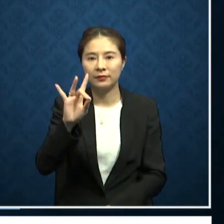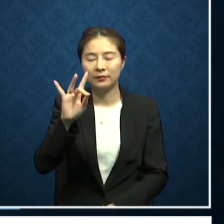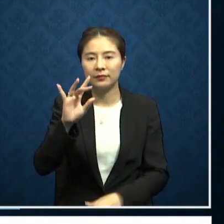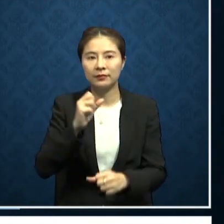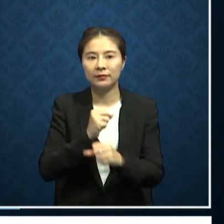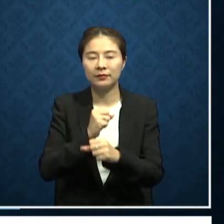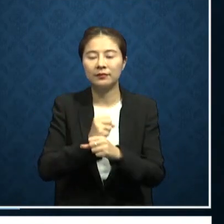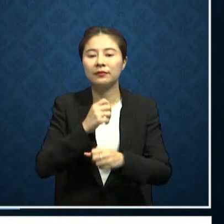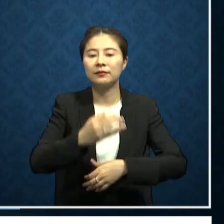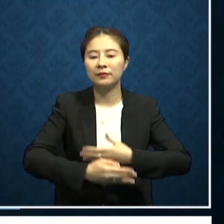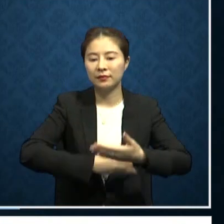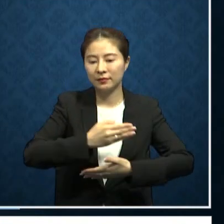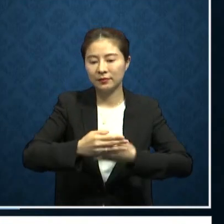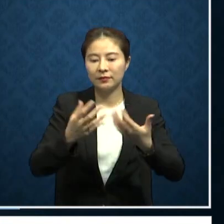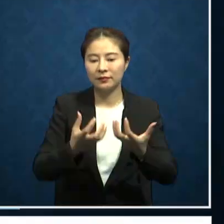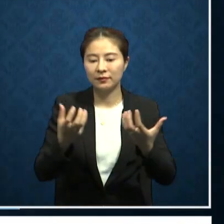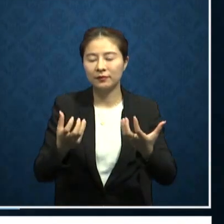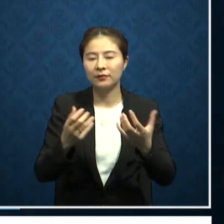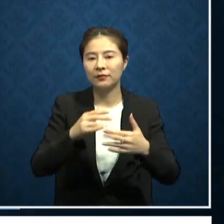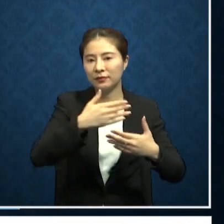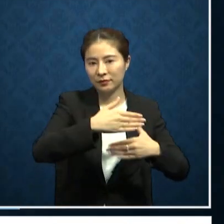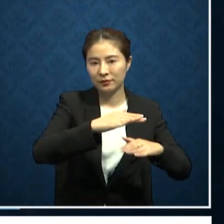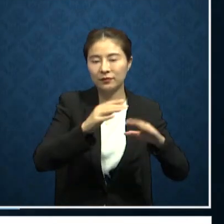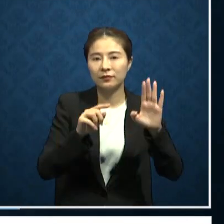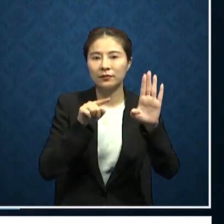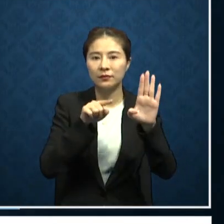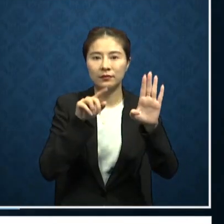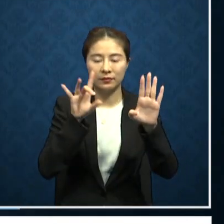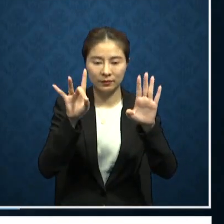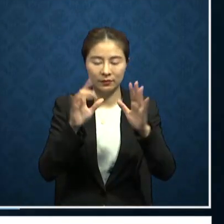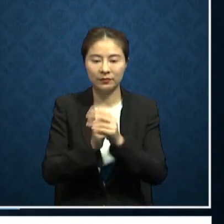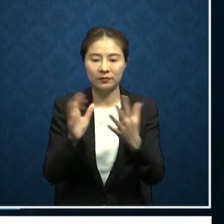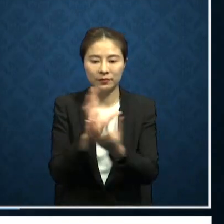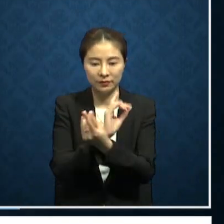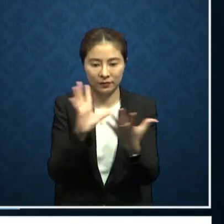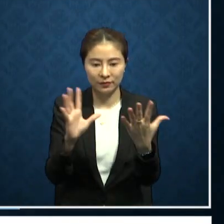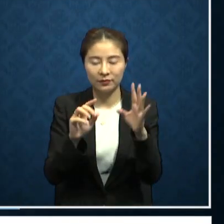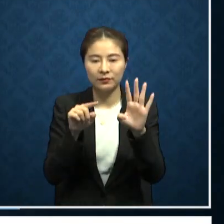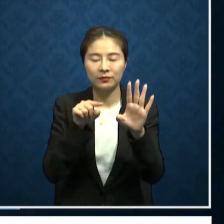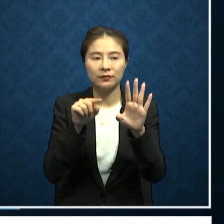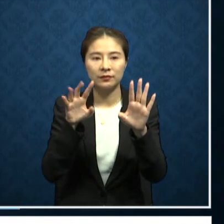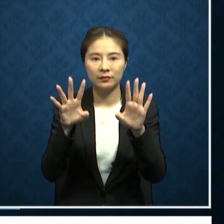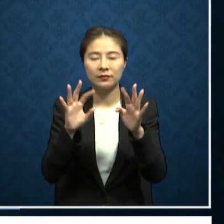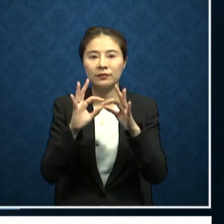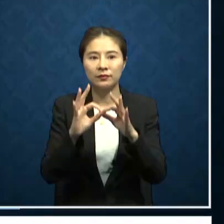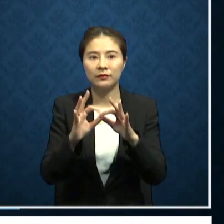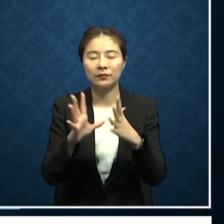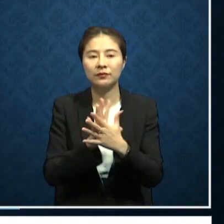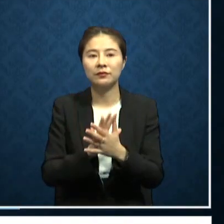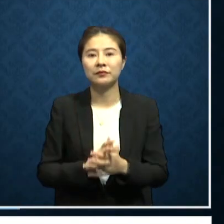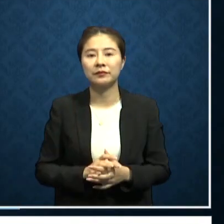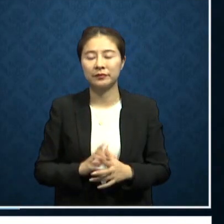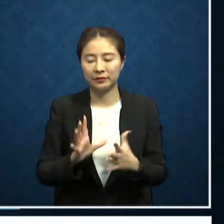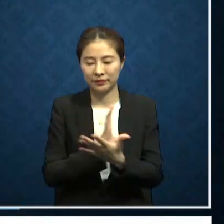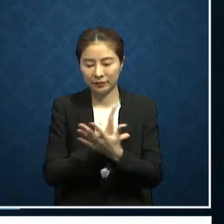ธุรกิจการค้านะคะอยู่ที่ 4.8คะแนนแล้วก็ด้านมรดกทางวัฒนธรรมอยู่ที่ 4.4คะแนนแล้วก็ด้านค่านิยมนะคะอยู่ที่ 4.3